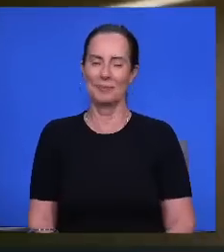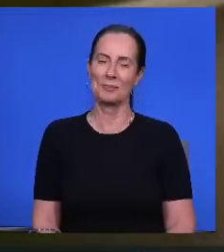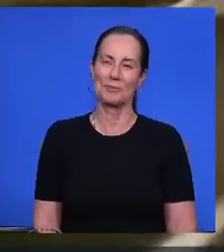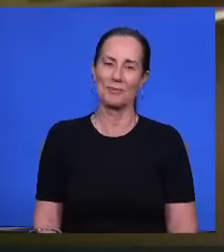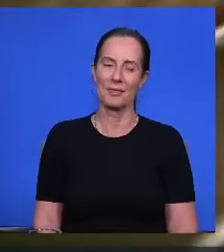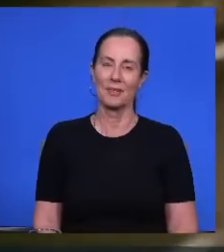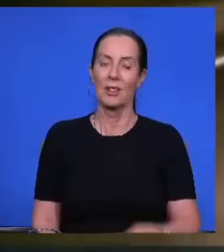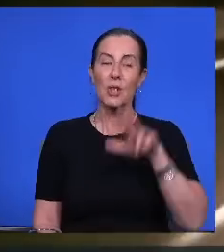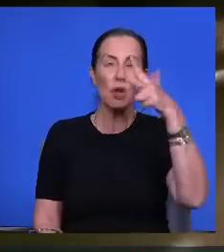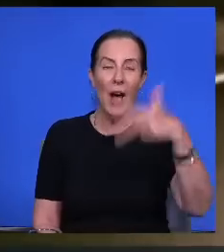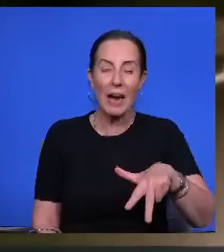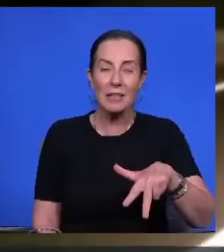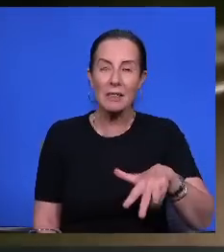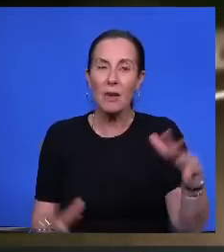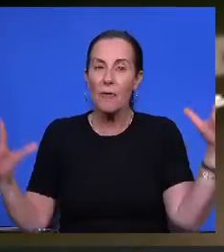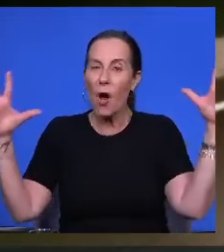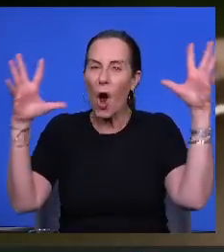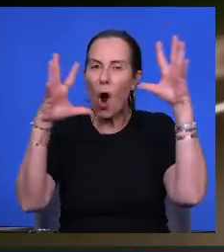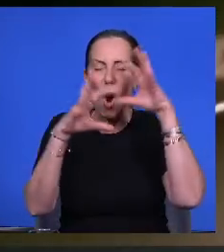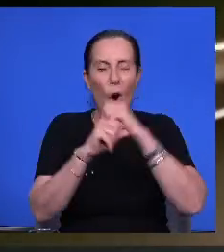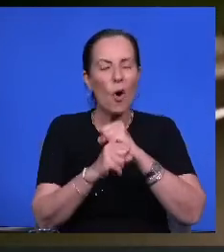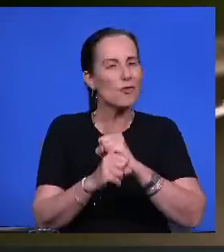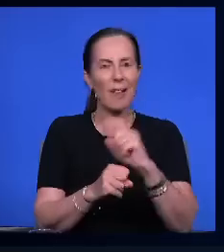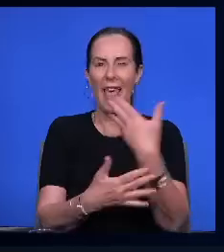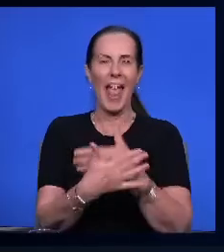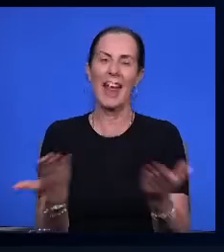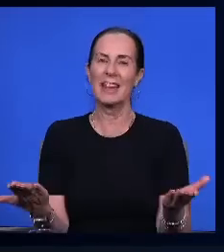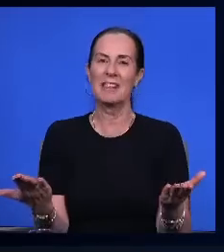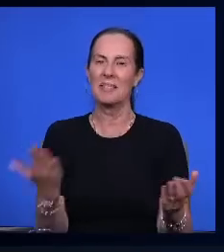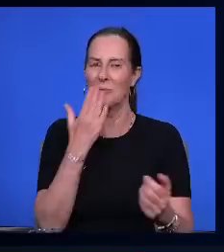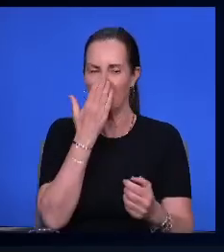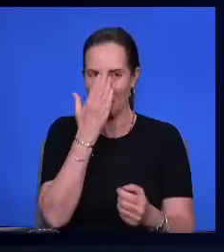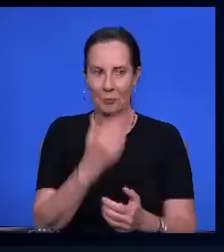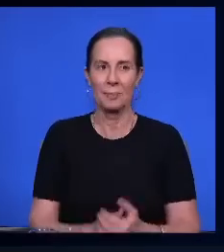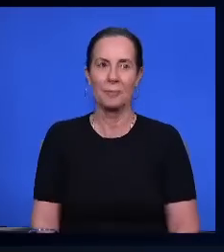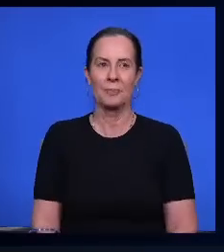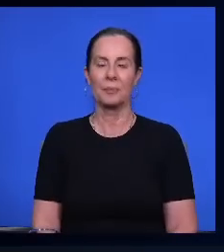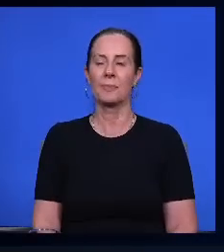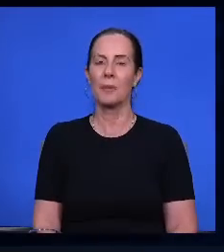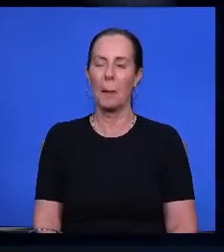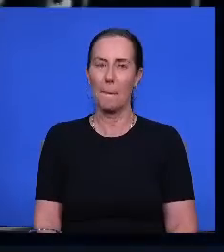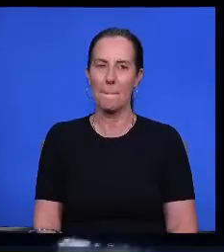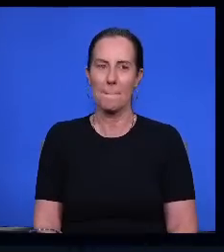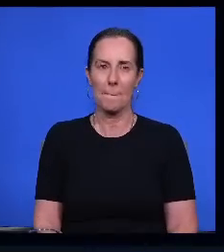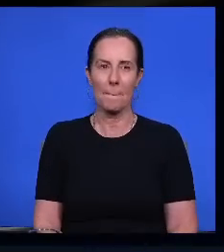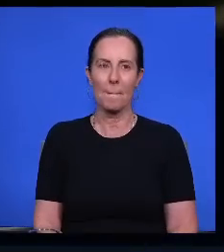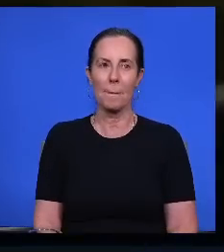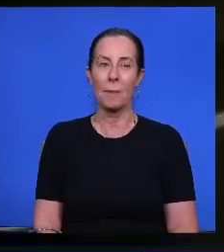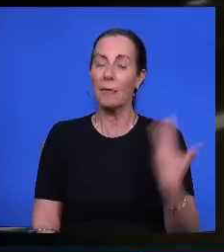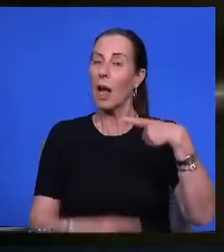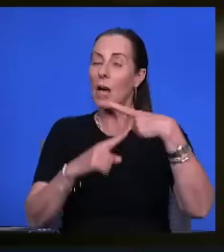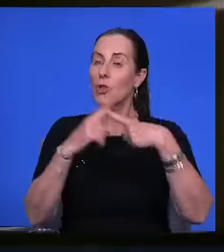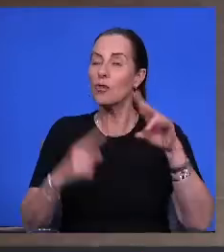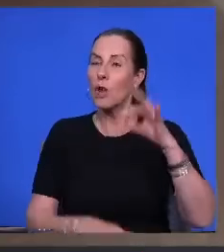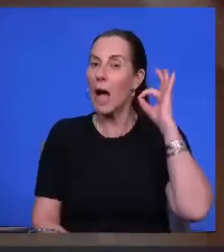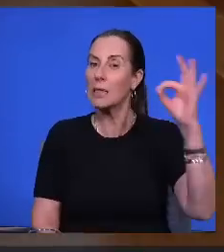3:30 והחושך מסרב לשלוט ברקיע. כאן רשת ב' כל ישראל מירושלים, שלום רב. לפני כחצי שעה הופעלה זעקת צבע